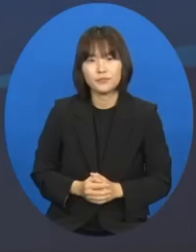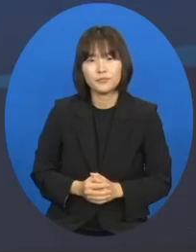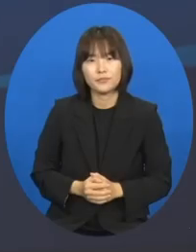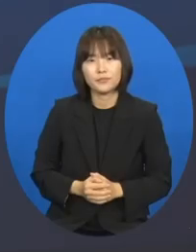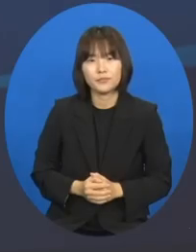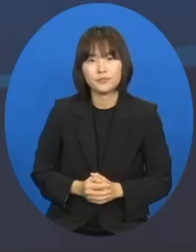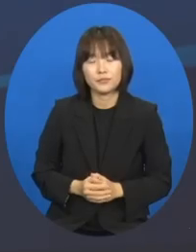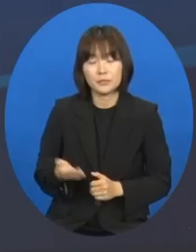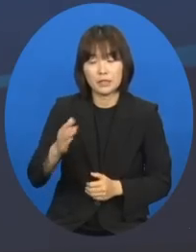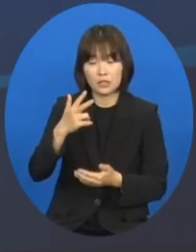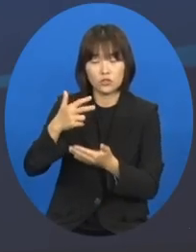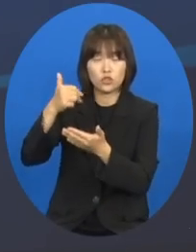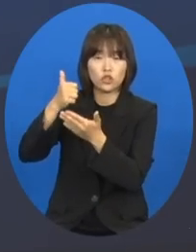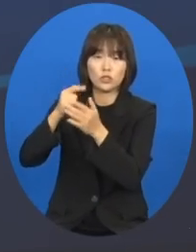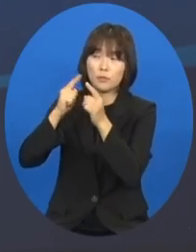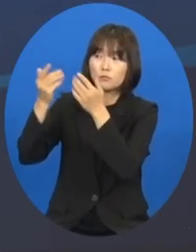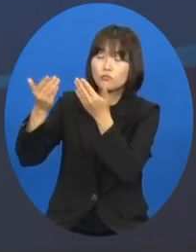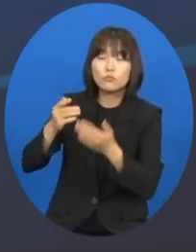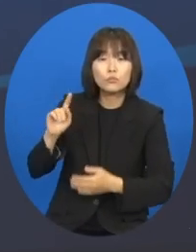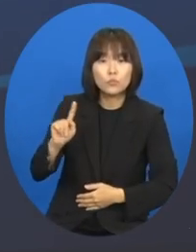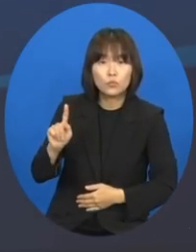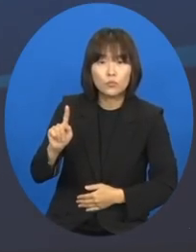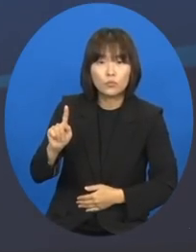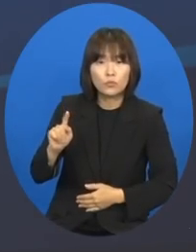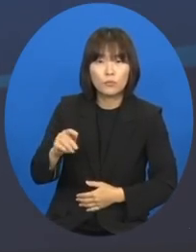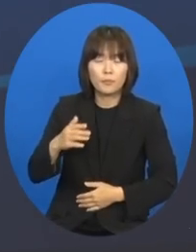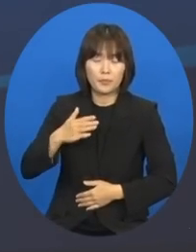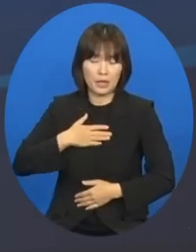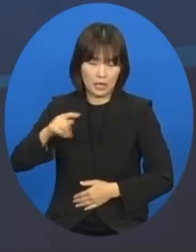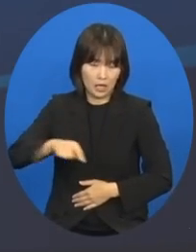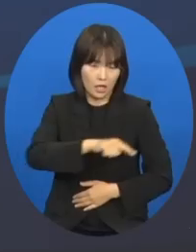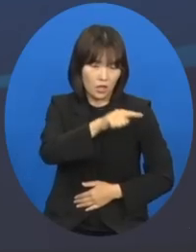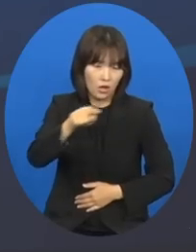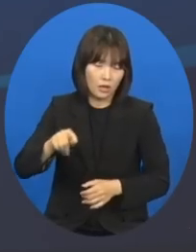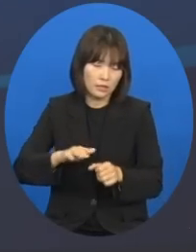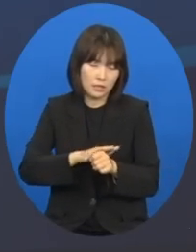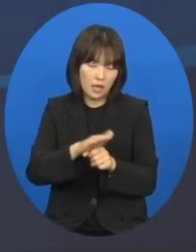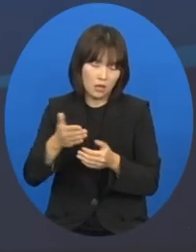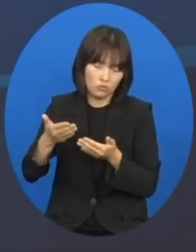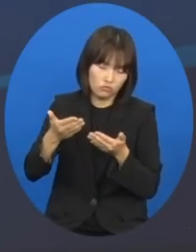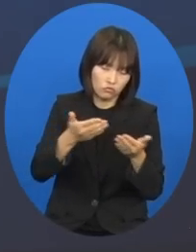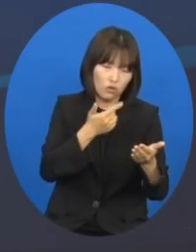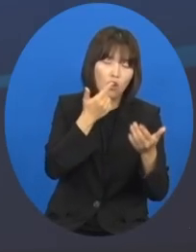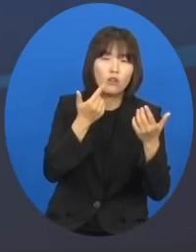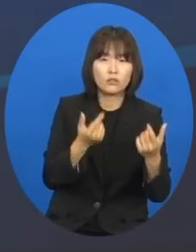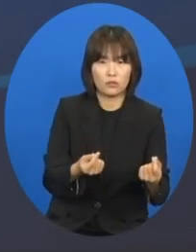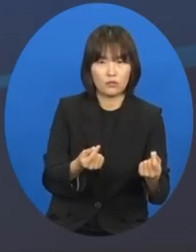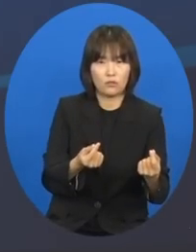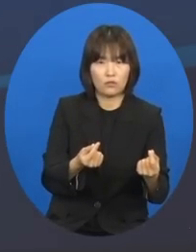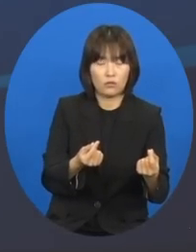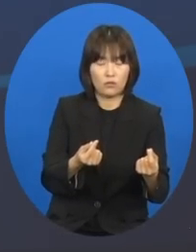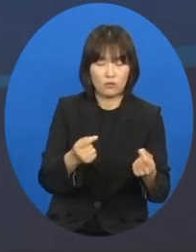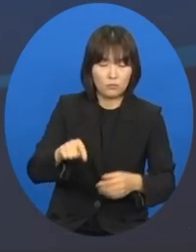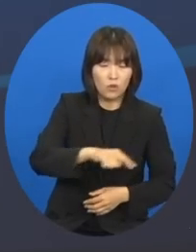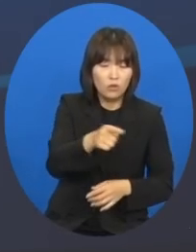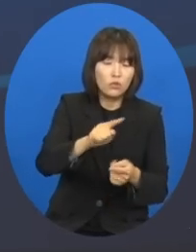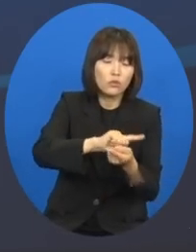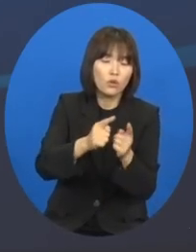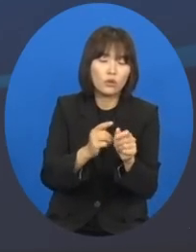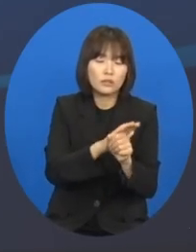주님이 뭐라고 말씀하셨나요 내가 너희를 사랑한 것 같이 너희도 서로